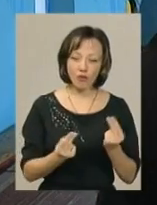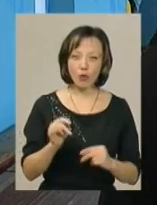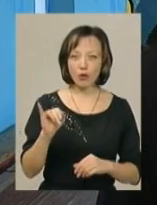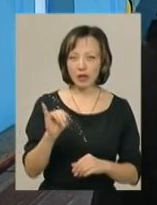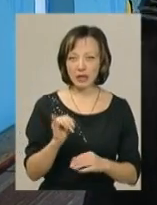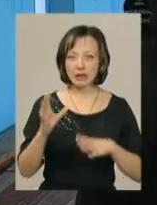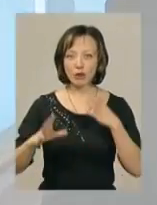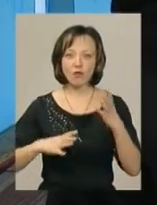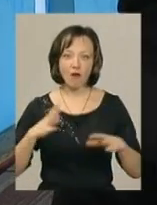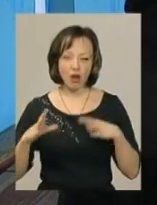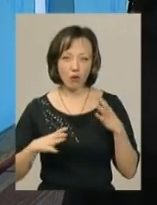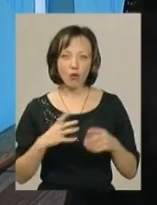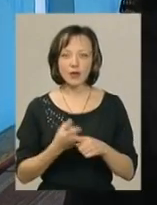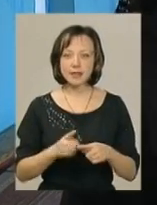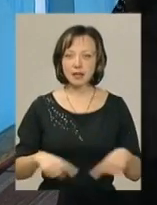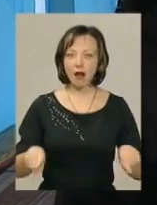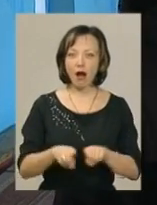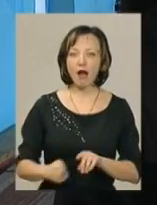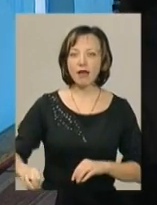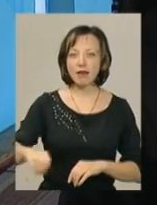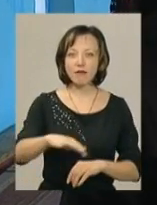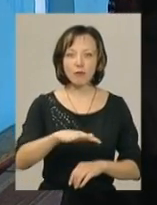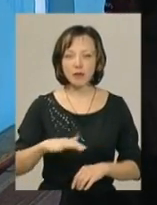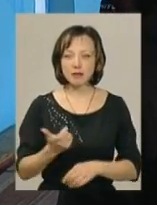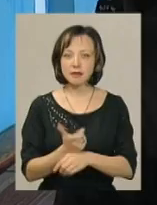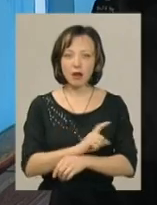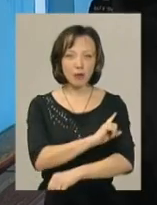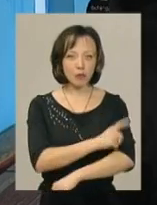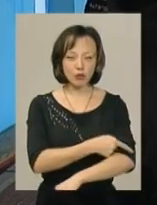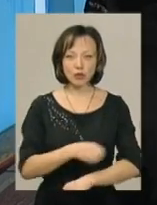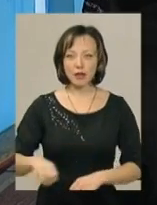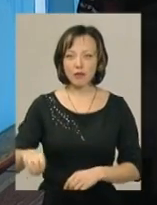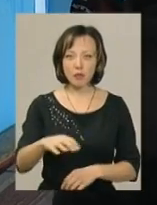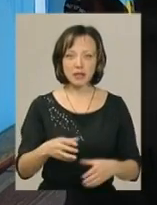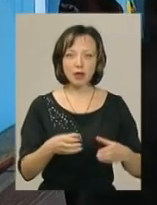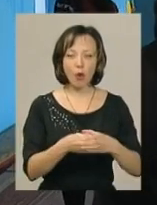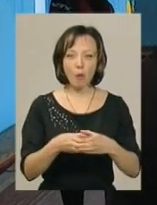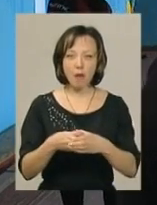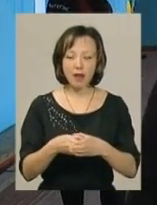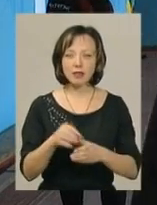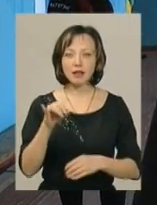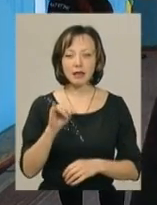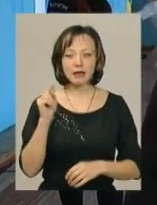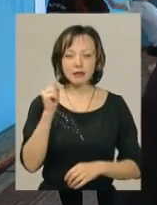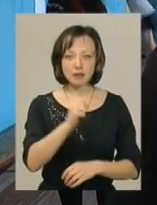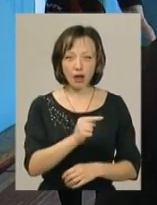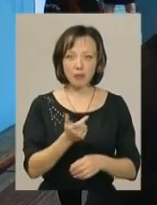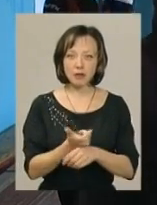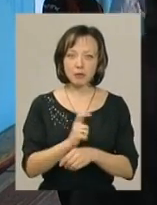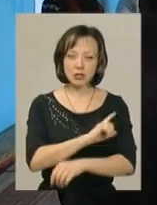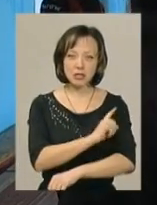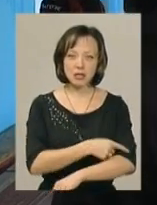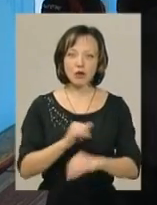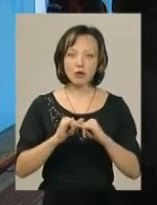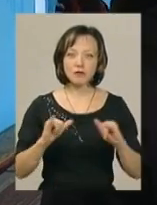а, скажімо, тренувального. Це така європейська, одна з найпотужних європейських команд і там найбільш сильно